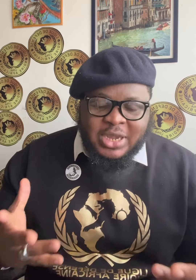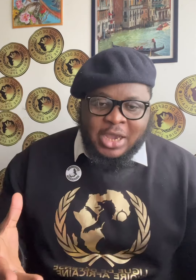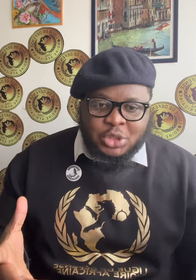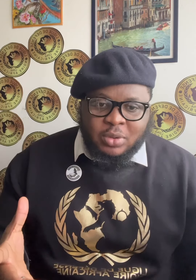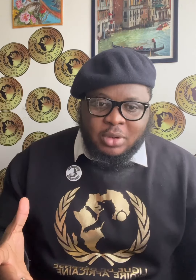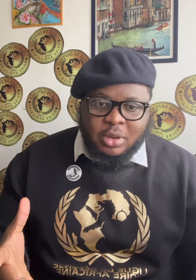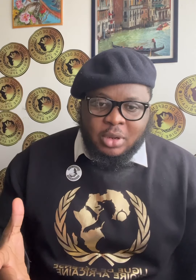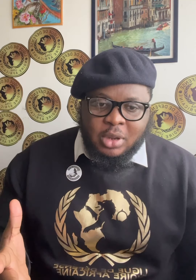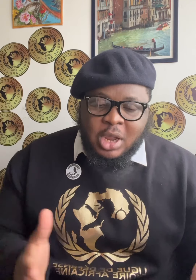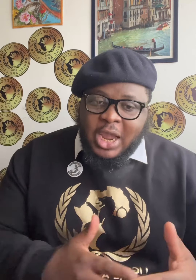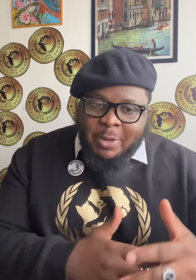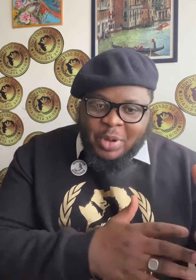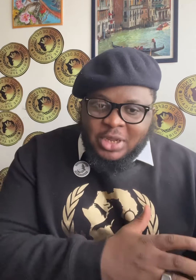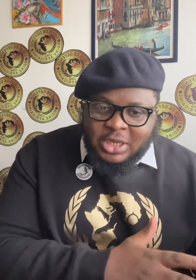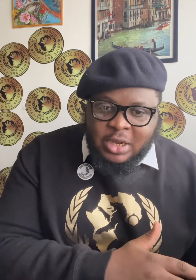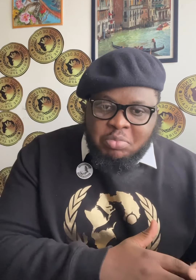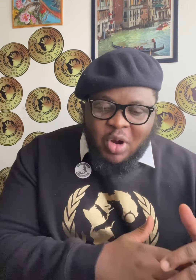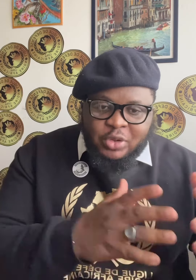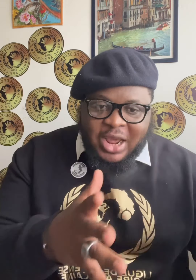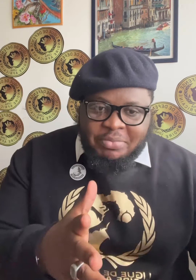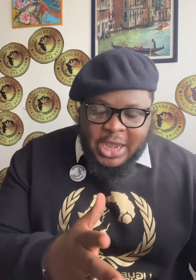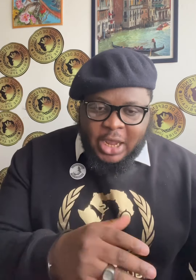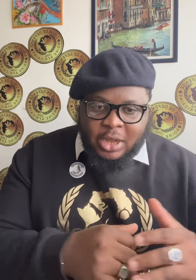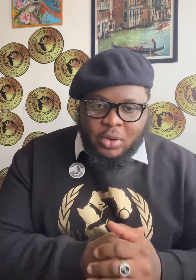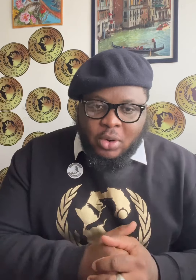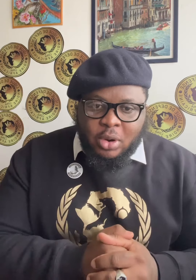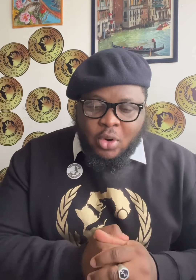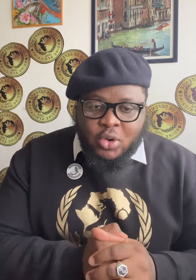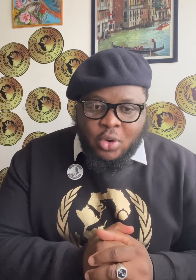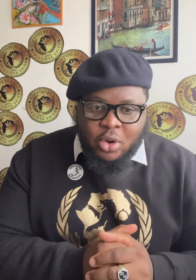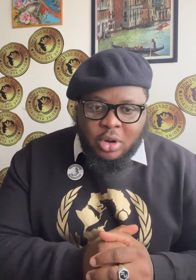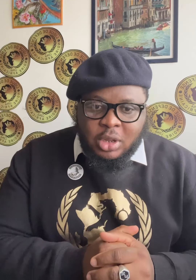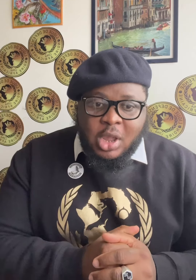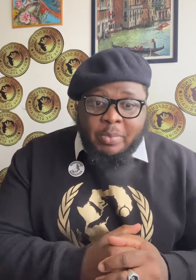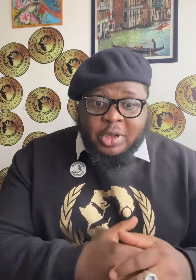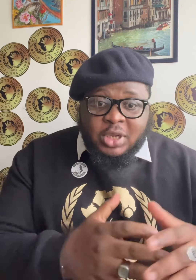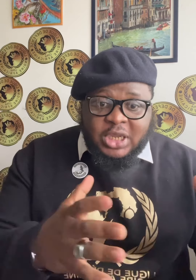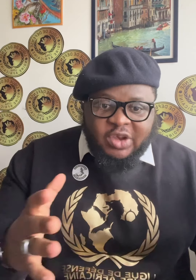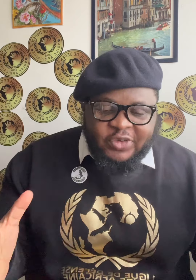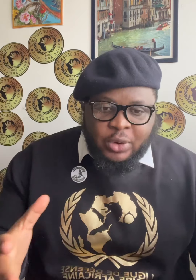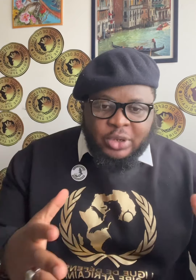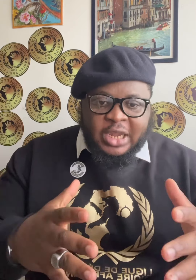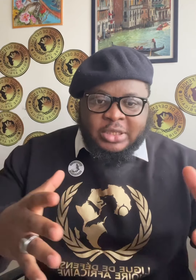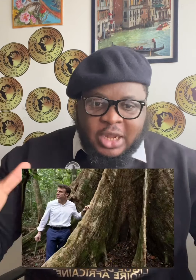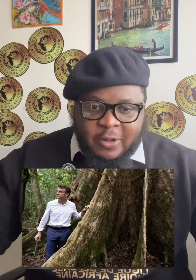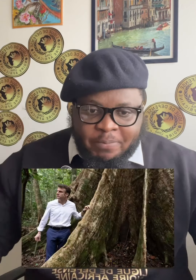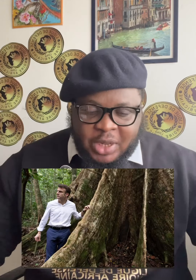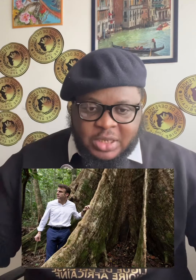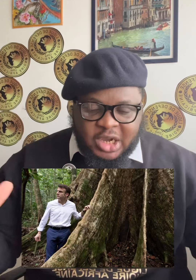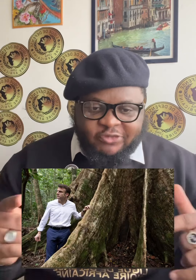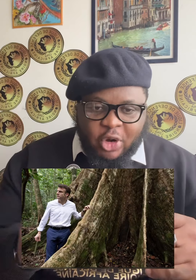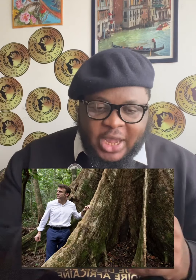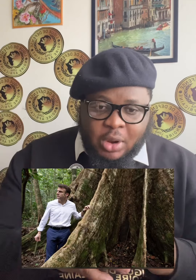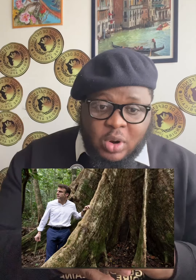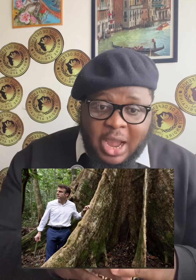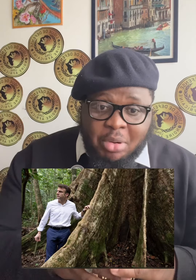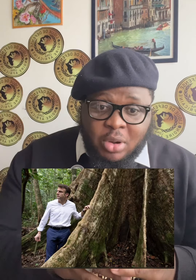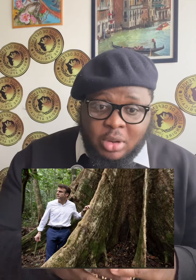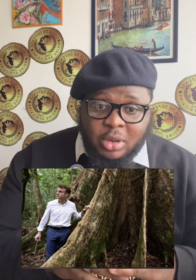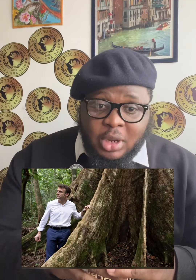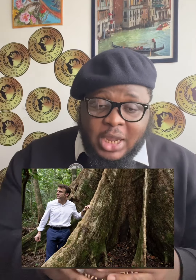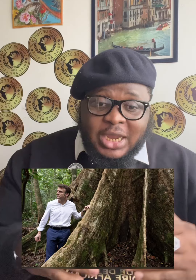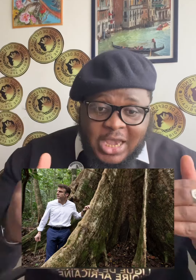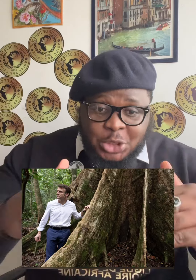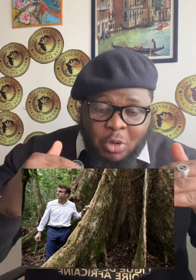des jeunes garçons. Et pendant qu'il boit de la bière au Congo, pendant qu'il fait le tintin dans les forêts au